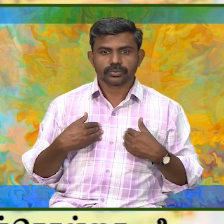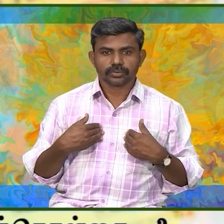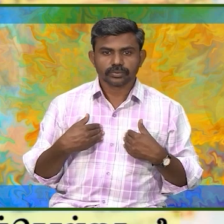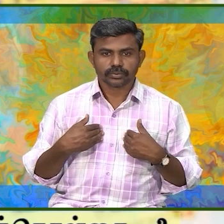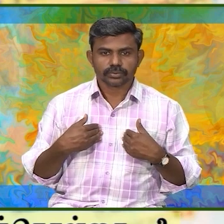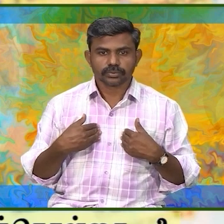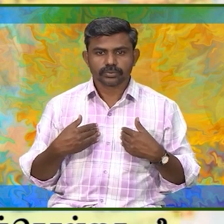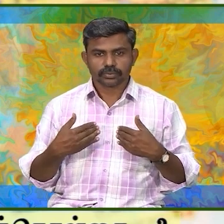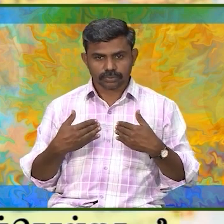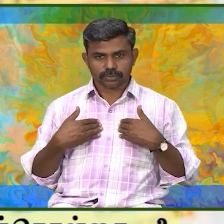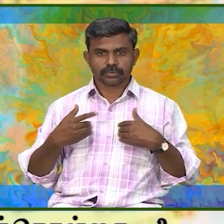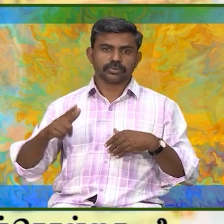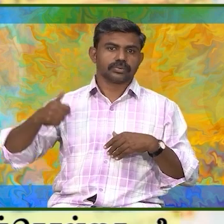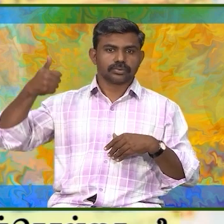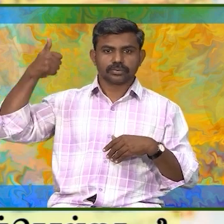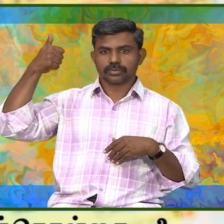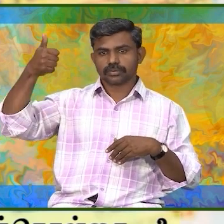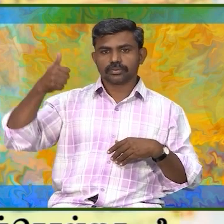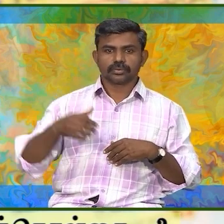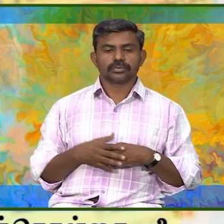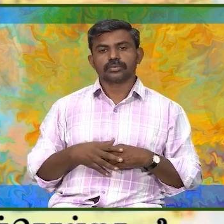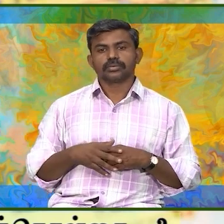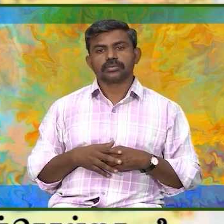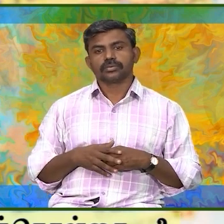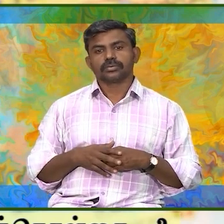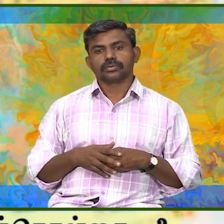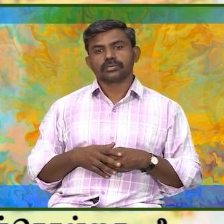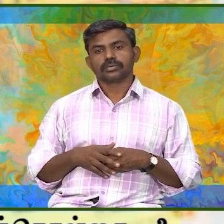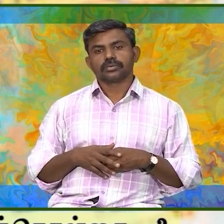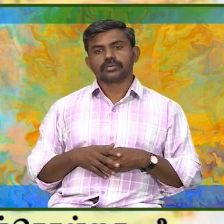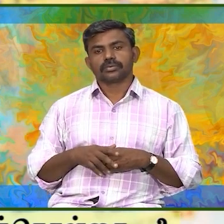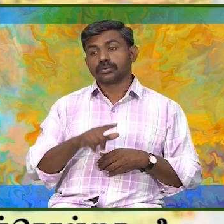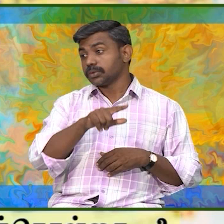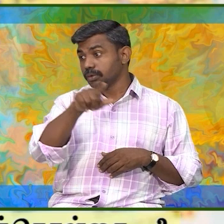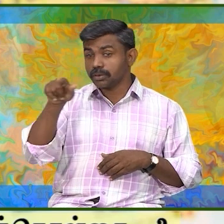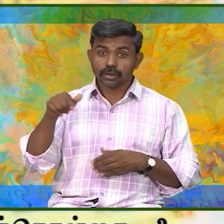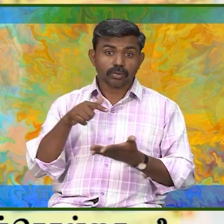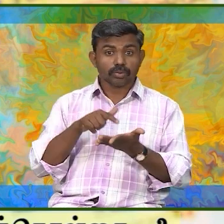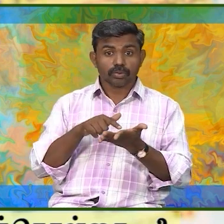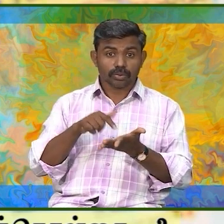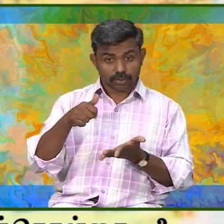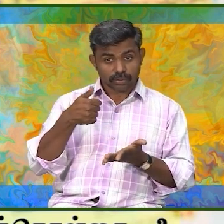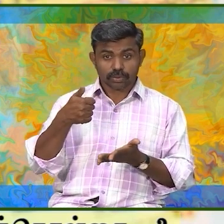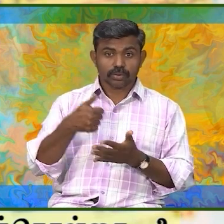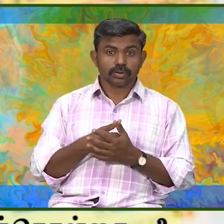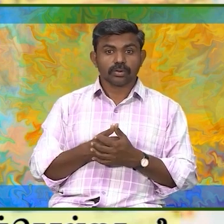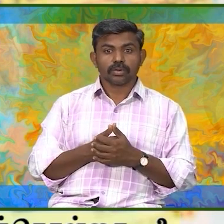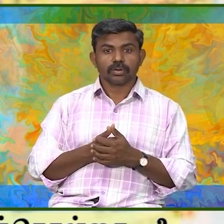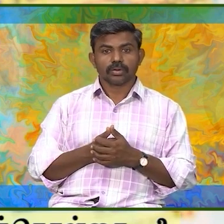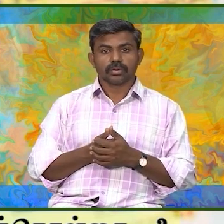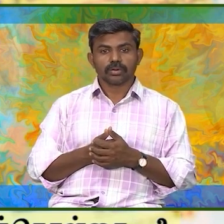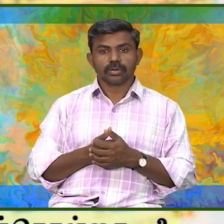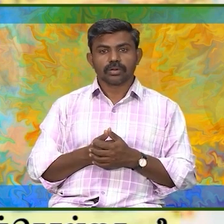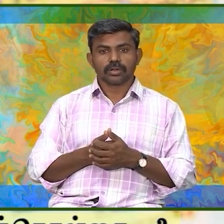சிலவன் சொல்லுவான் எங்கள் ஊரில் நான் தான்டா ராஜா, நான் தாண்டா ராஜா. ஆமாம், எல்லா ஊர்லேயும் அவங்கவுங்க தான் ராஜா. தெருவில் ஓடக்கூடிய நாய்